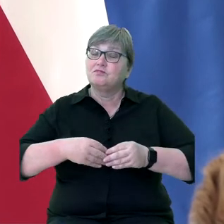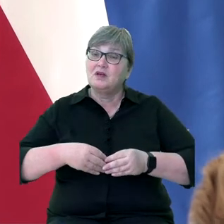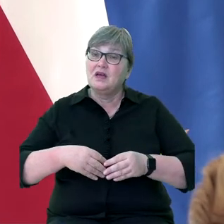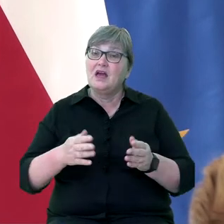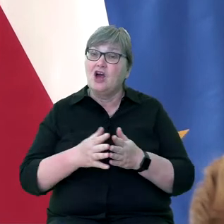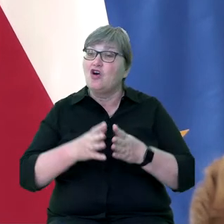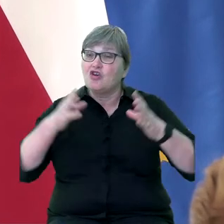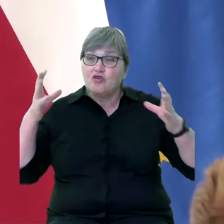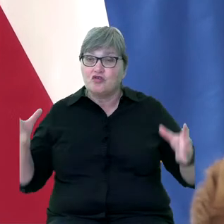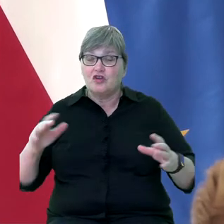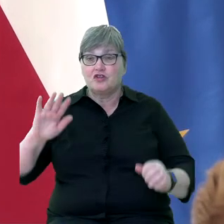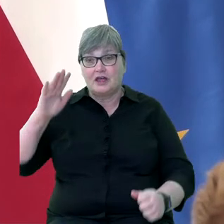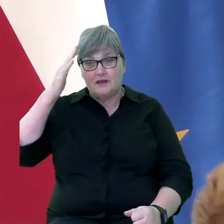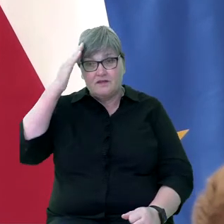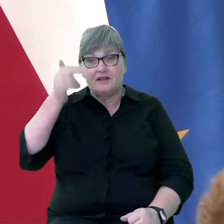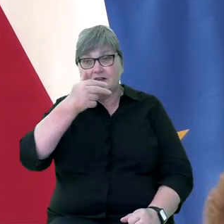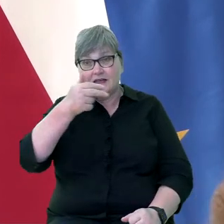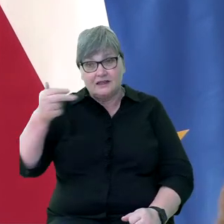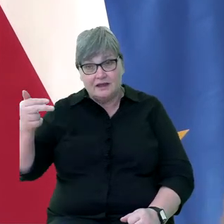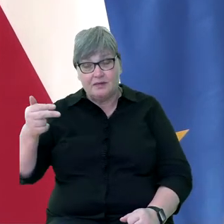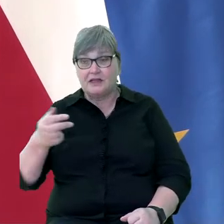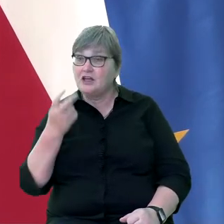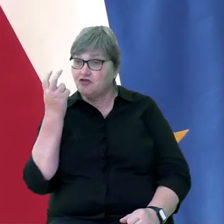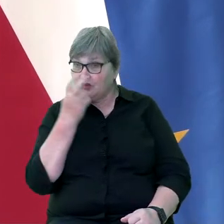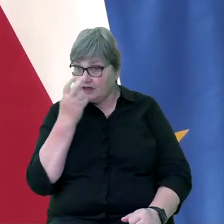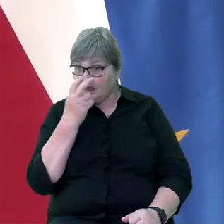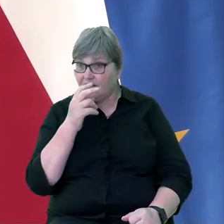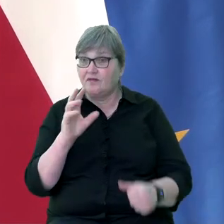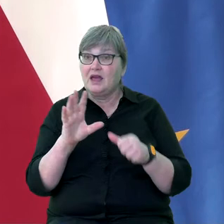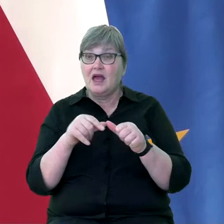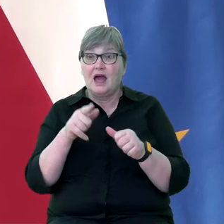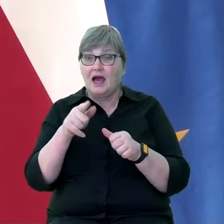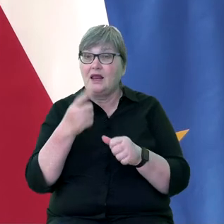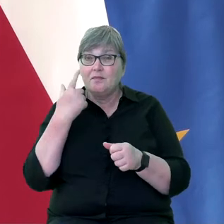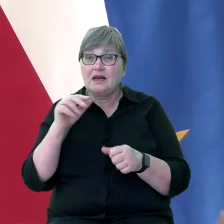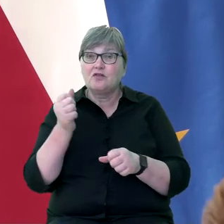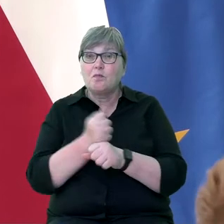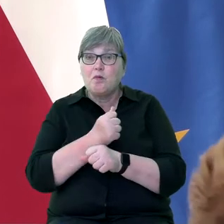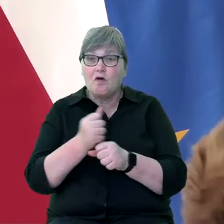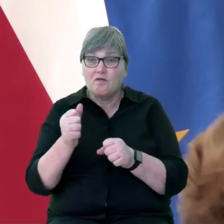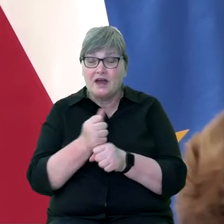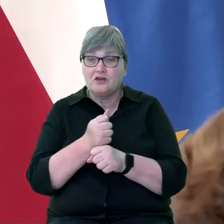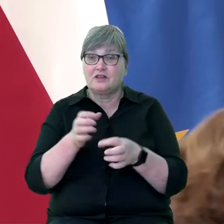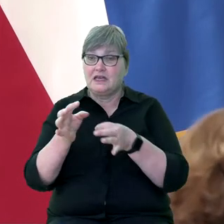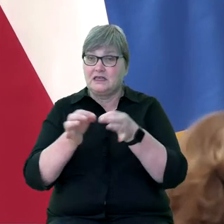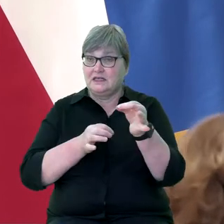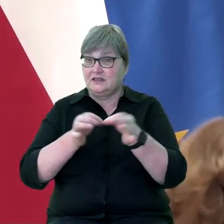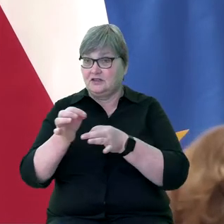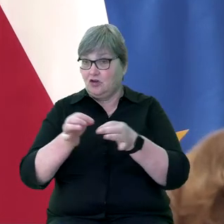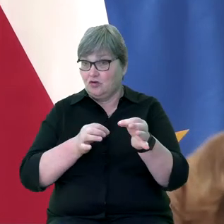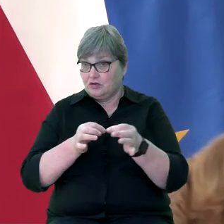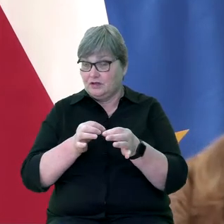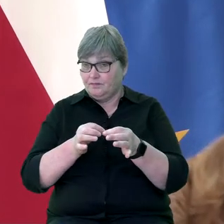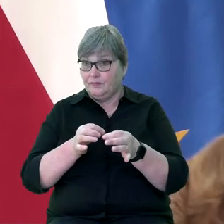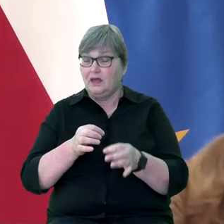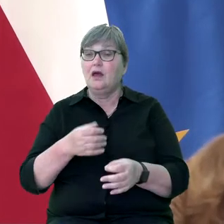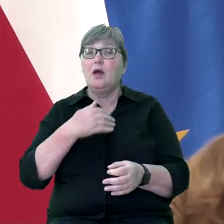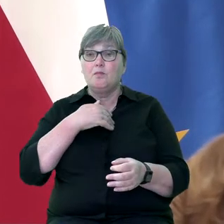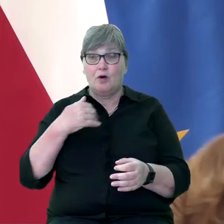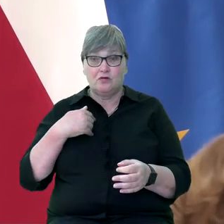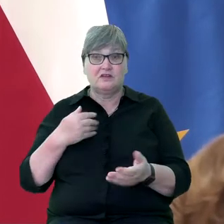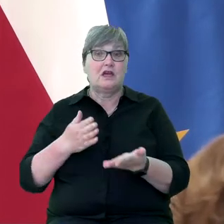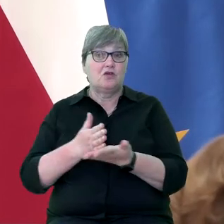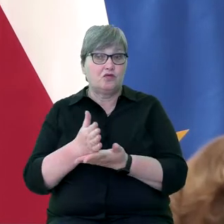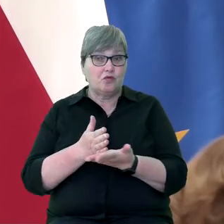temat ciekawych, ale jakże dramatycznych dziejów polskiej służby cywilnej i jej urzędników, a